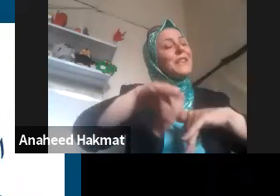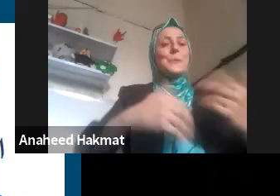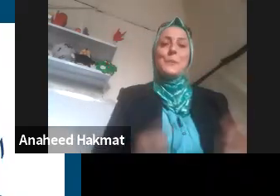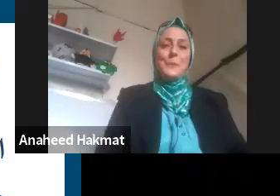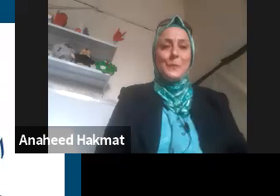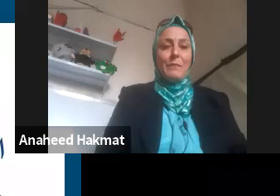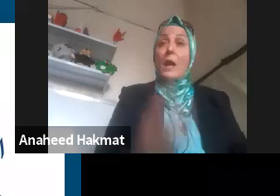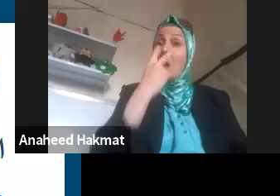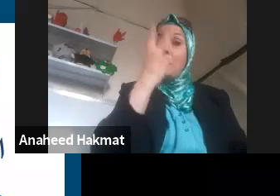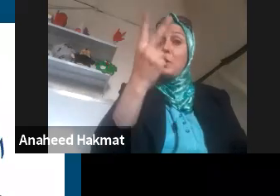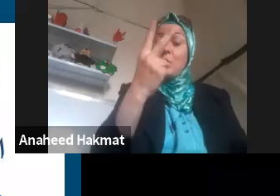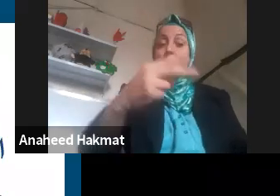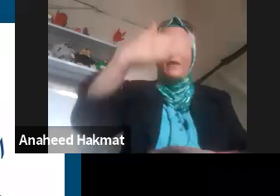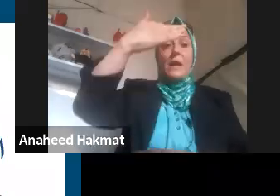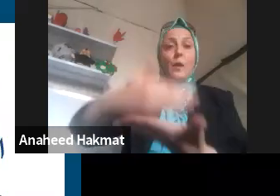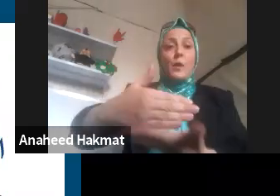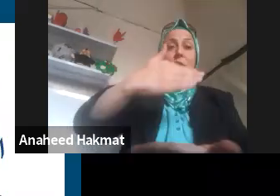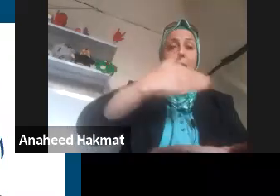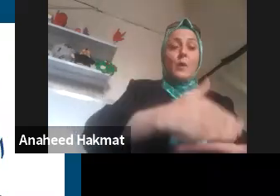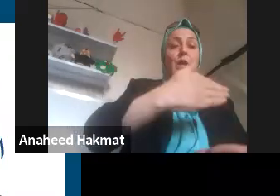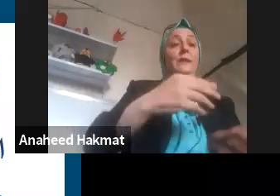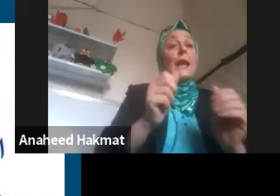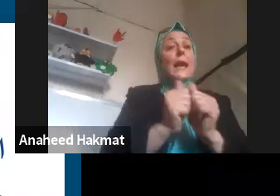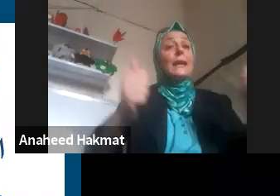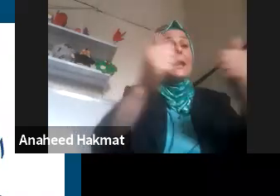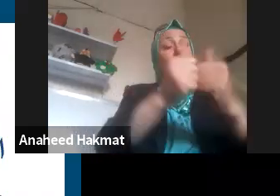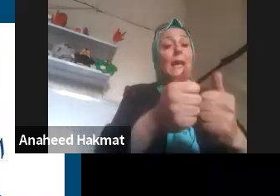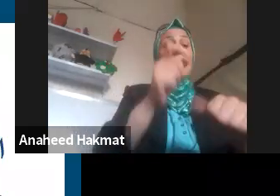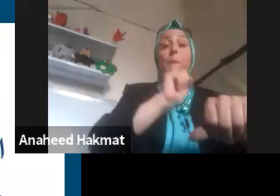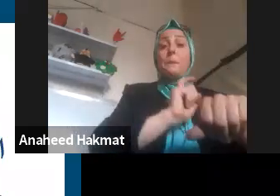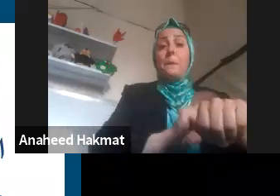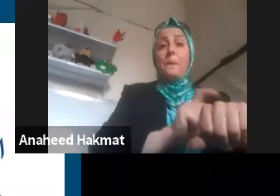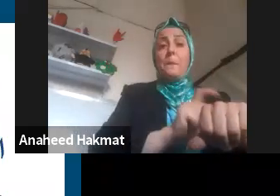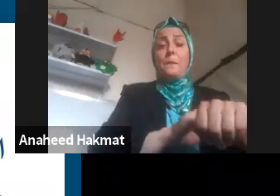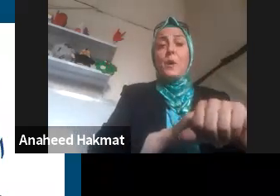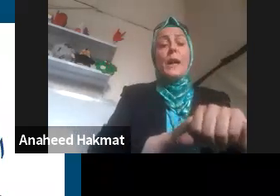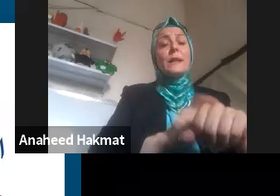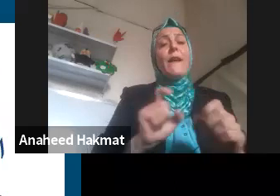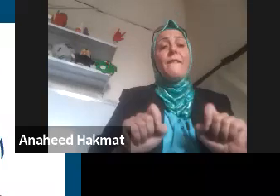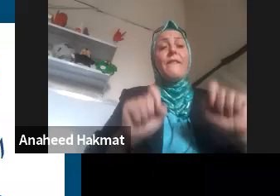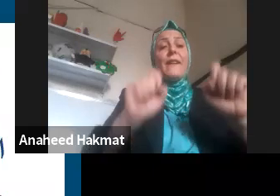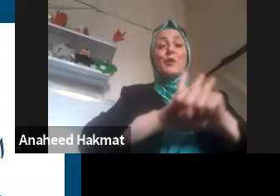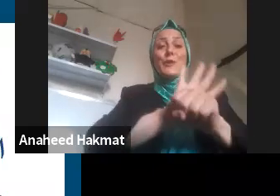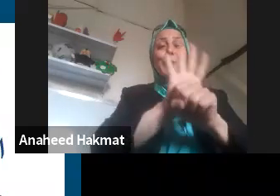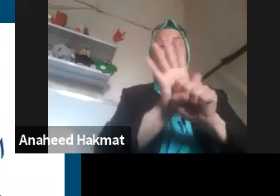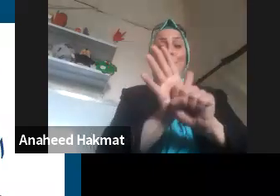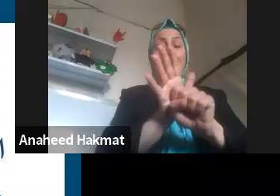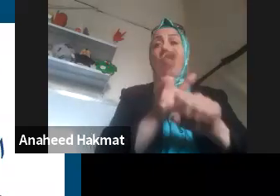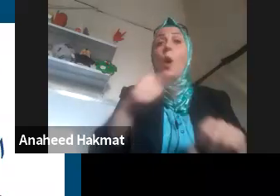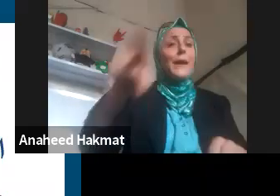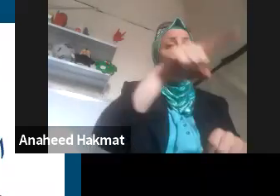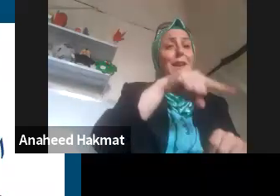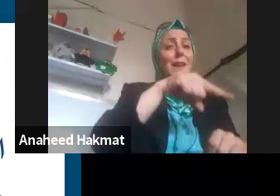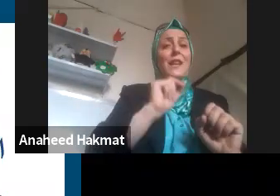منشوف الحواجز اللي عم بيواجهوها الأهل خلال أزمة الكورونا، وهيدول الأشياء إحنا كنا